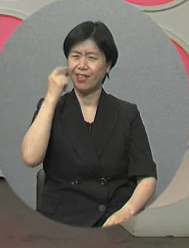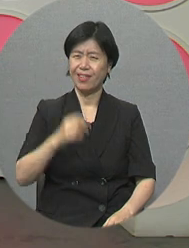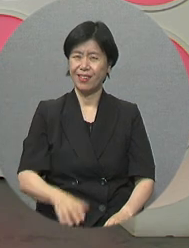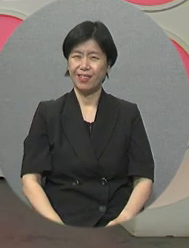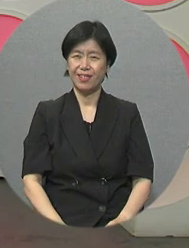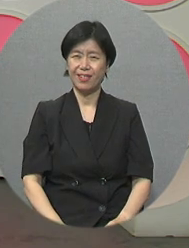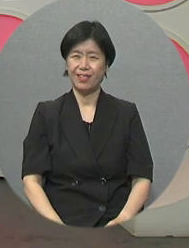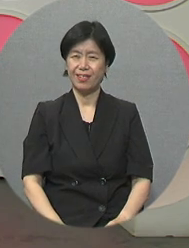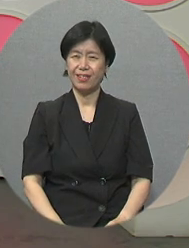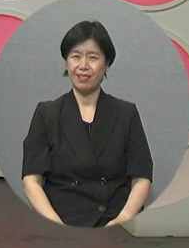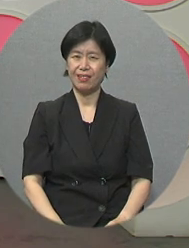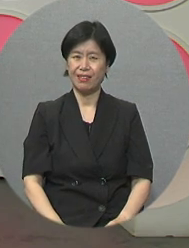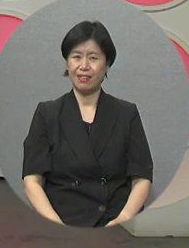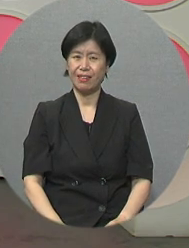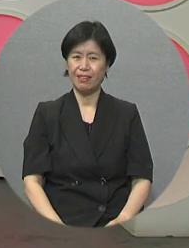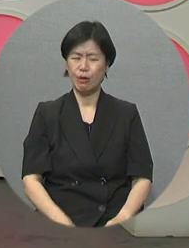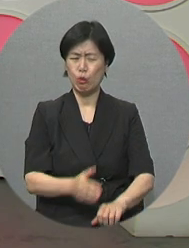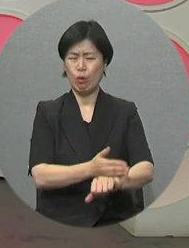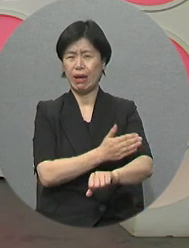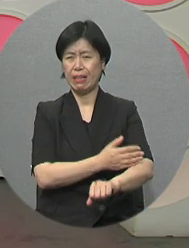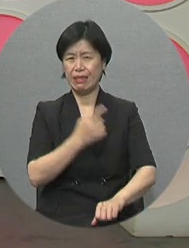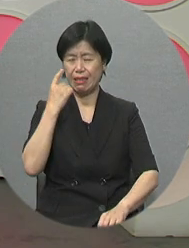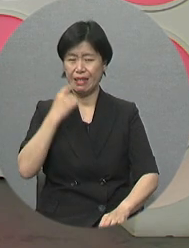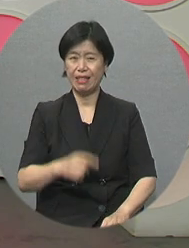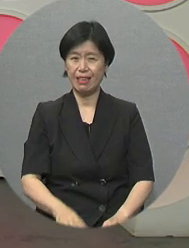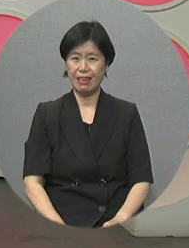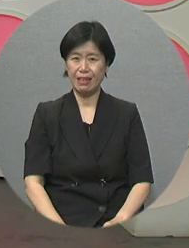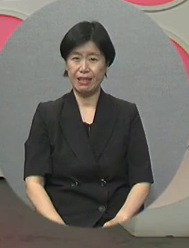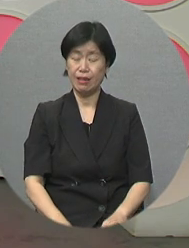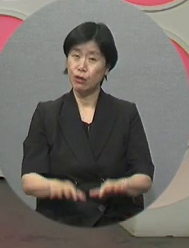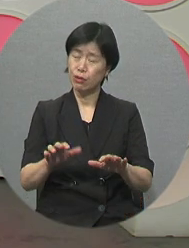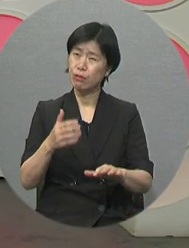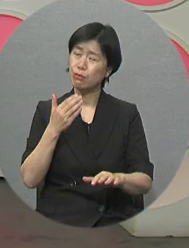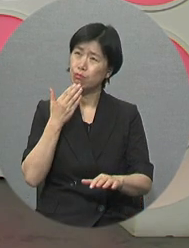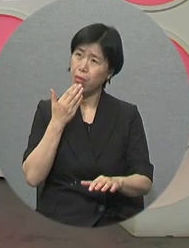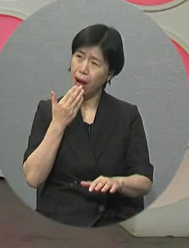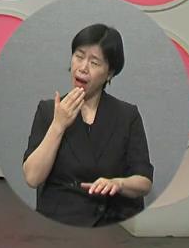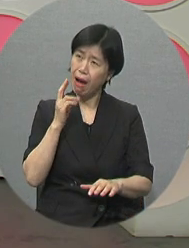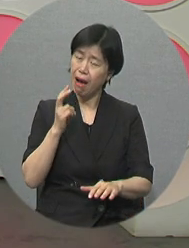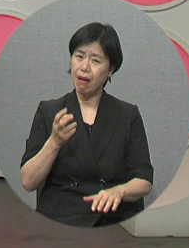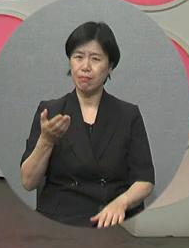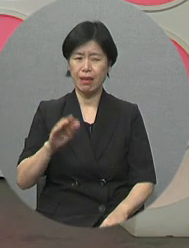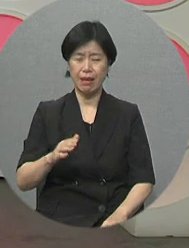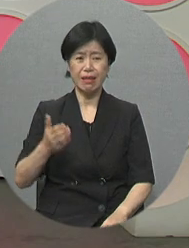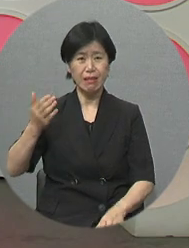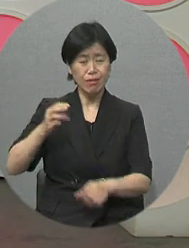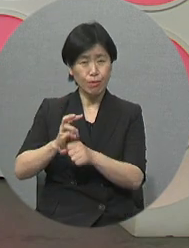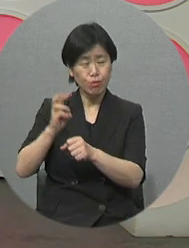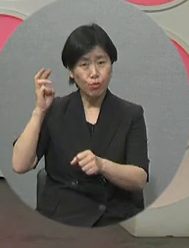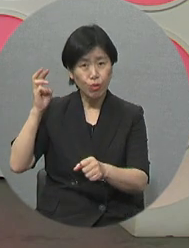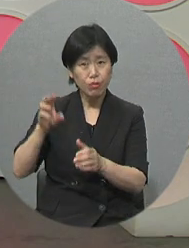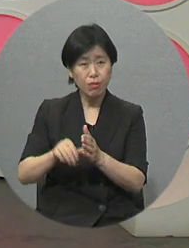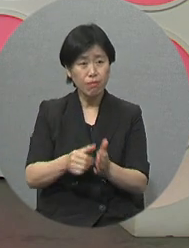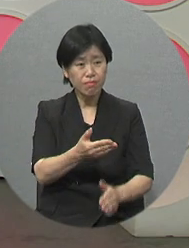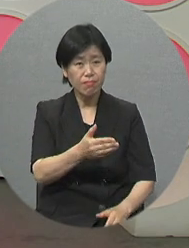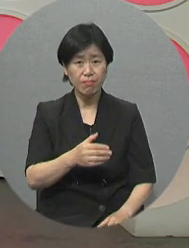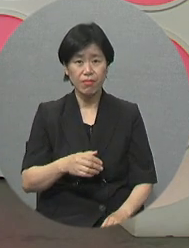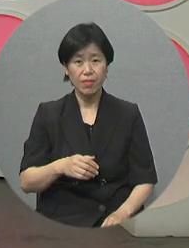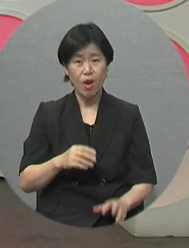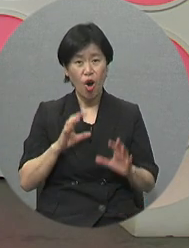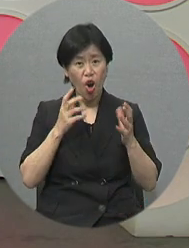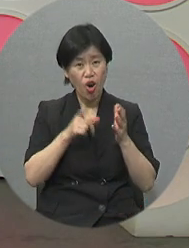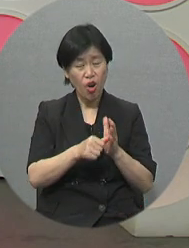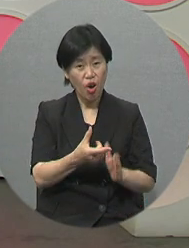예, 이거는 좀, 지금은 뭐 그럴 수 있다고 네. 하지만 참 그러네요. 30년 전이면 준호 씨 완전 애기 아니에요?